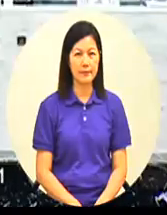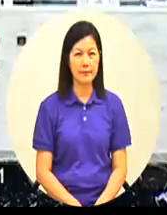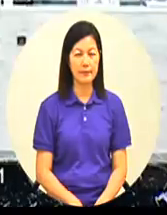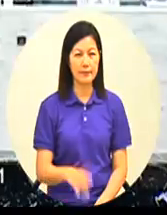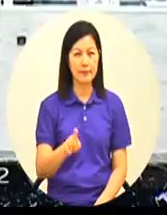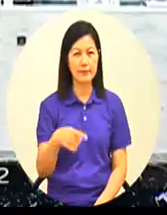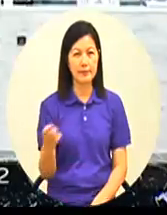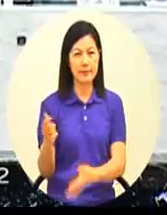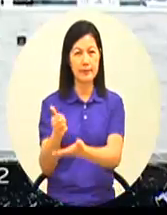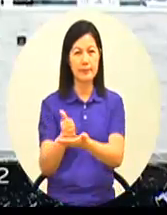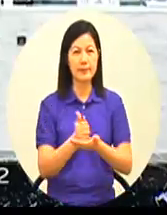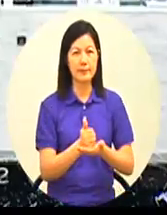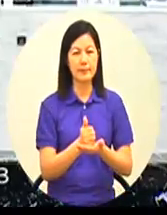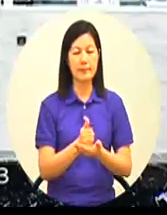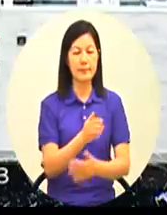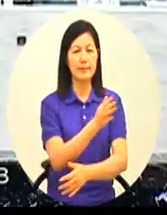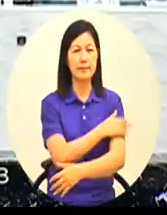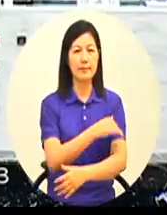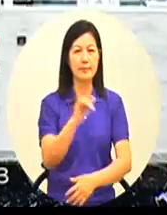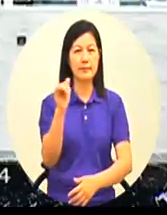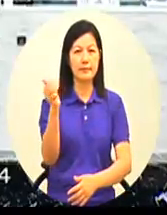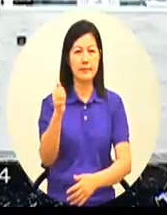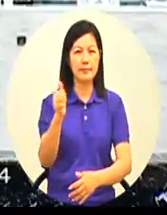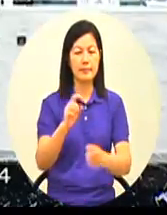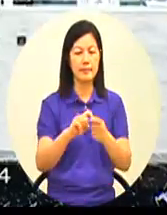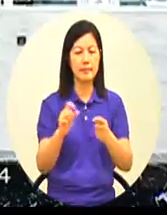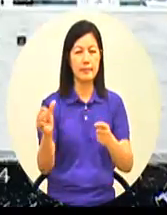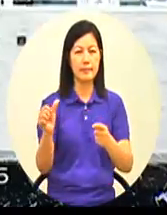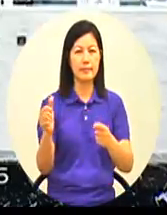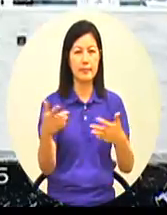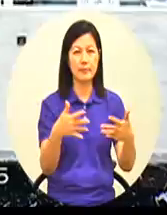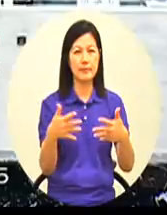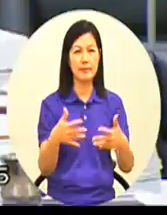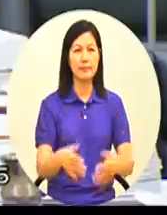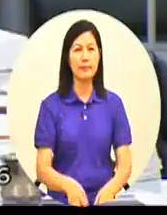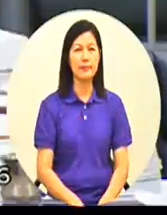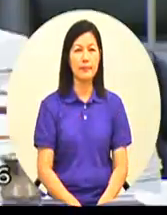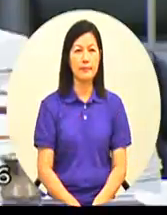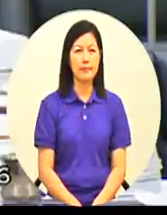来我们请陈信宇议员啊，十五分钟。